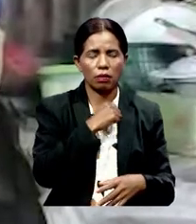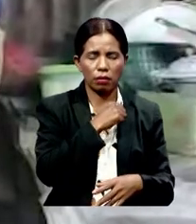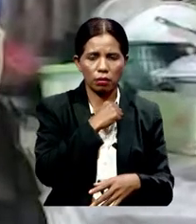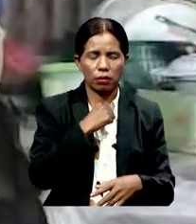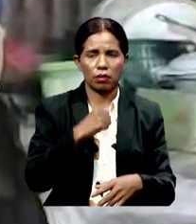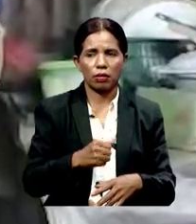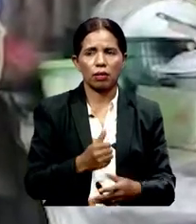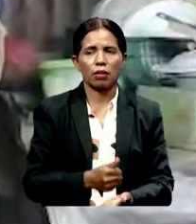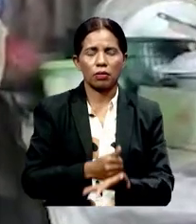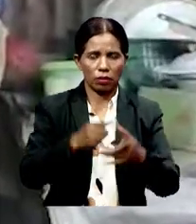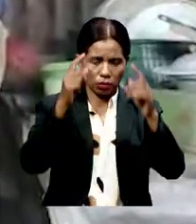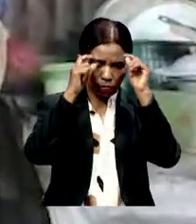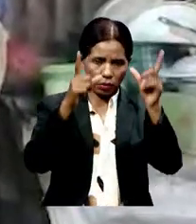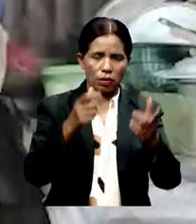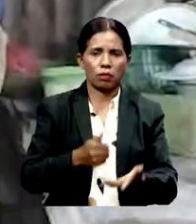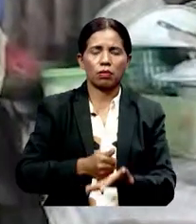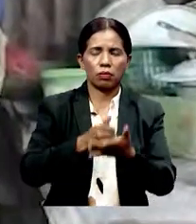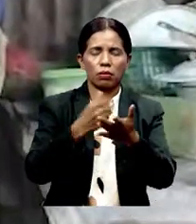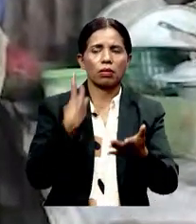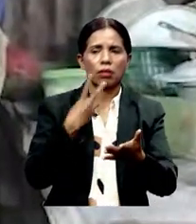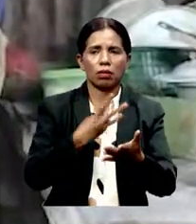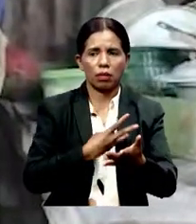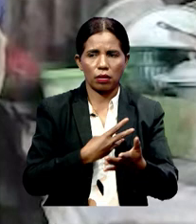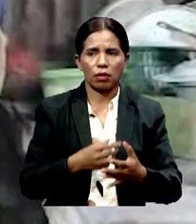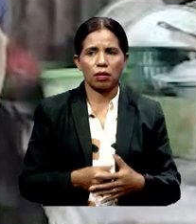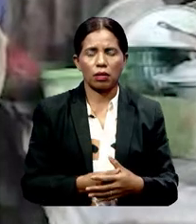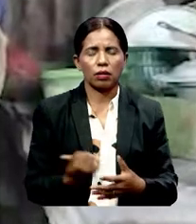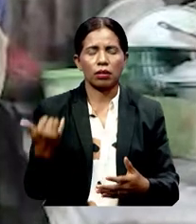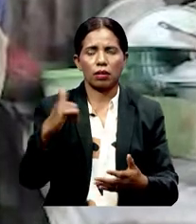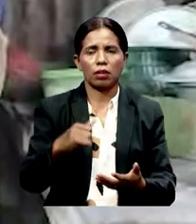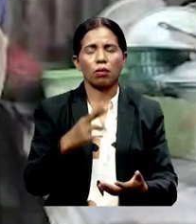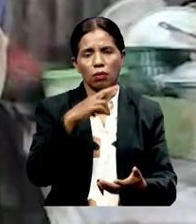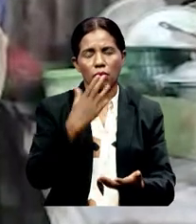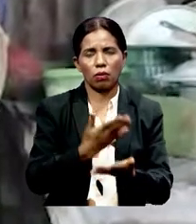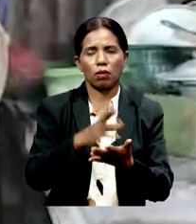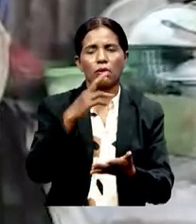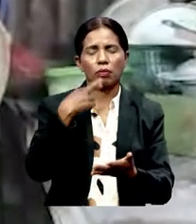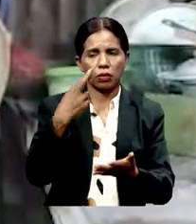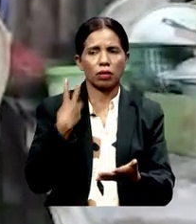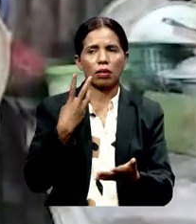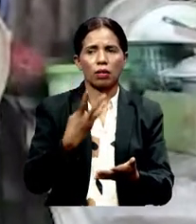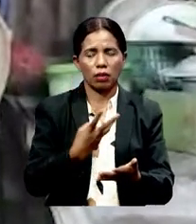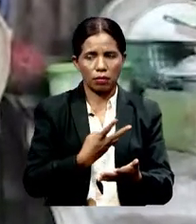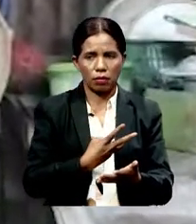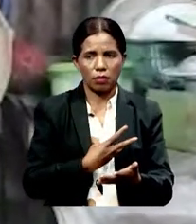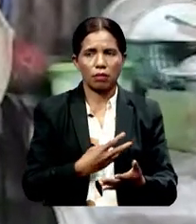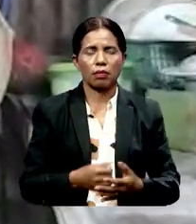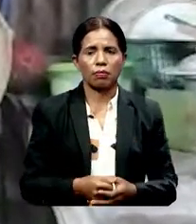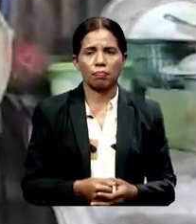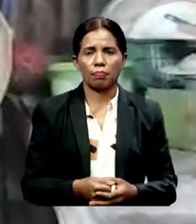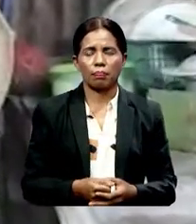be timur ninya. Sakarua baan. Gulas ya hare. Las tawalu ni muka nyalurin pos mai